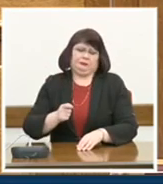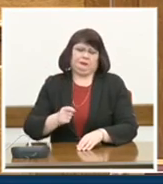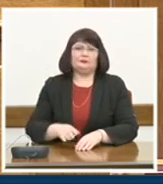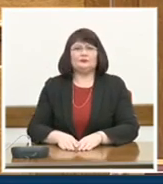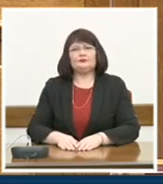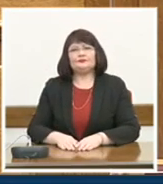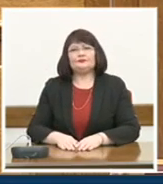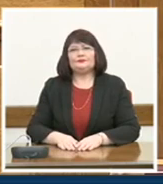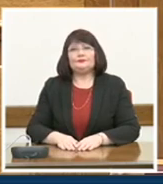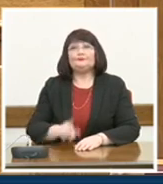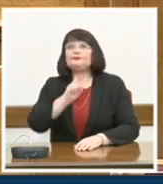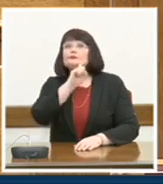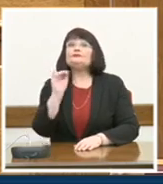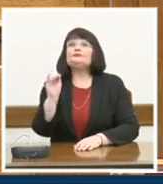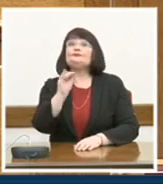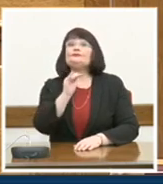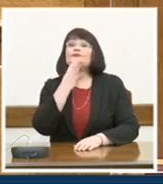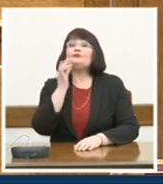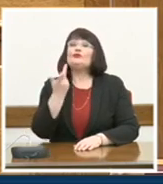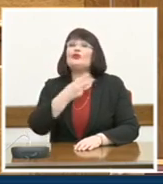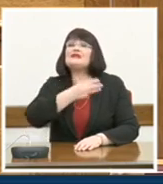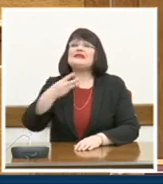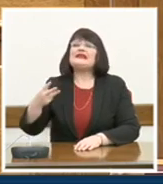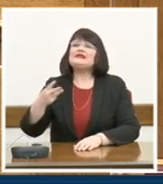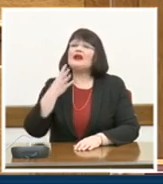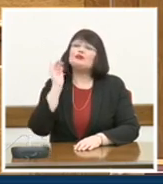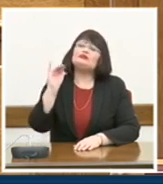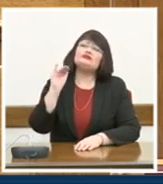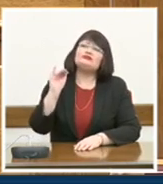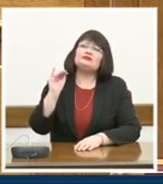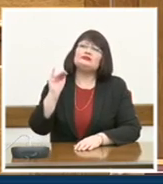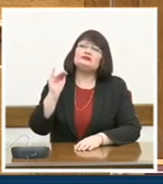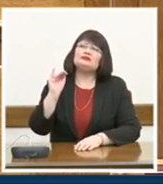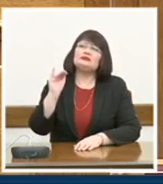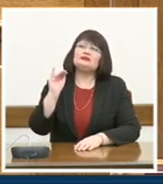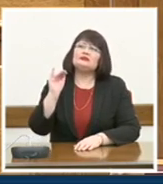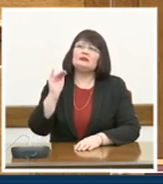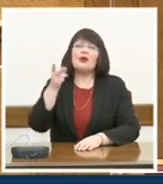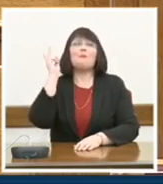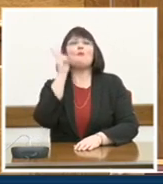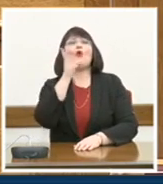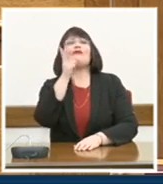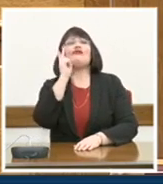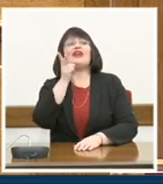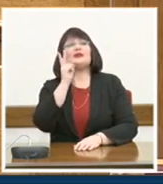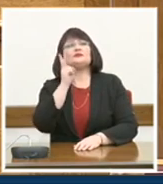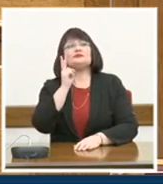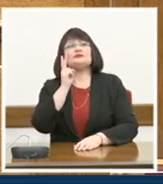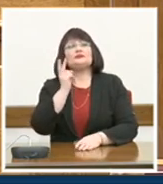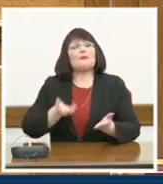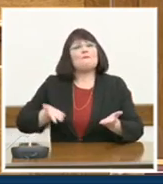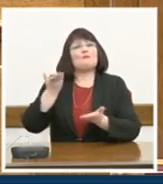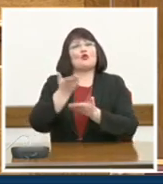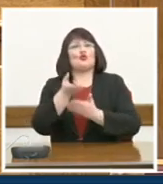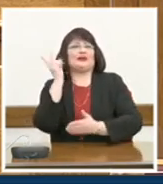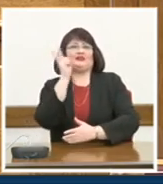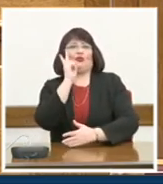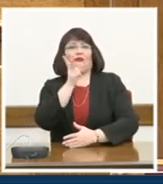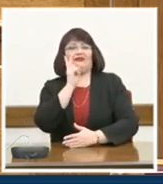ερώτημα, γιατί κύριοι του ΣΥΡΙΖΑ δεν καταθέσατε μομφή, πρόταση μομφής, για